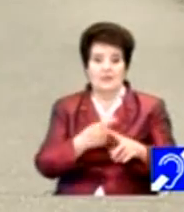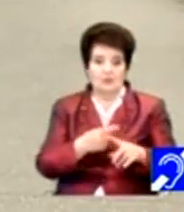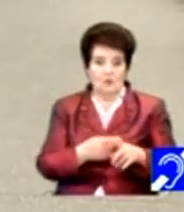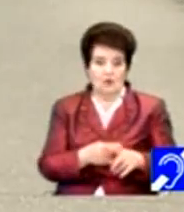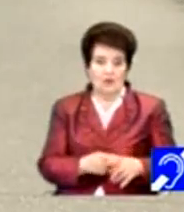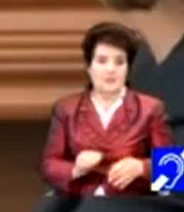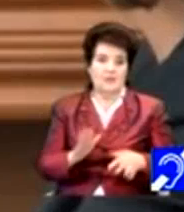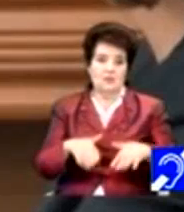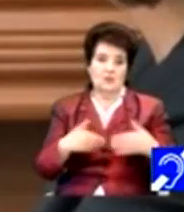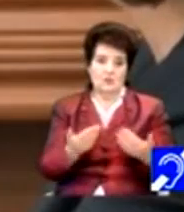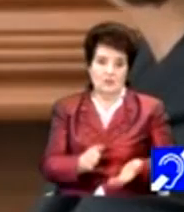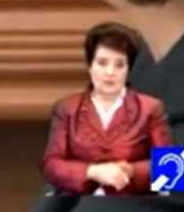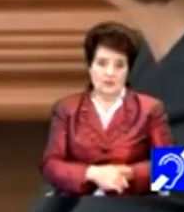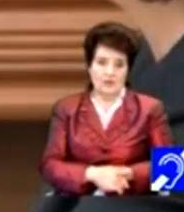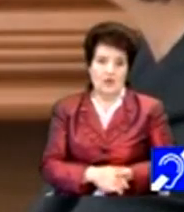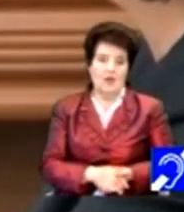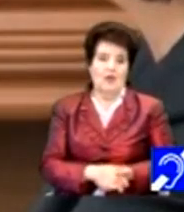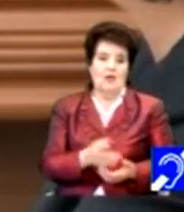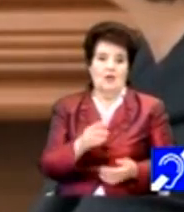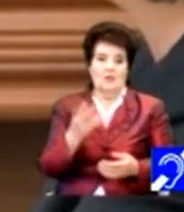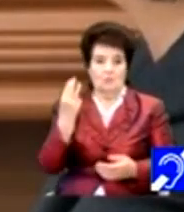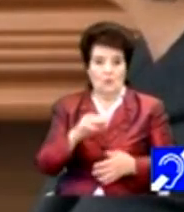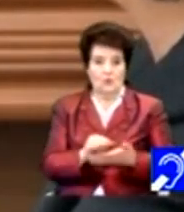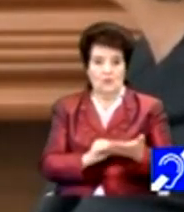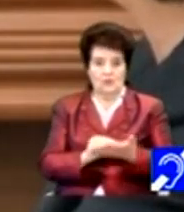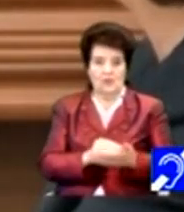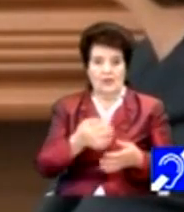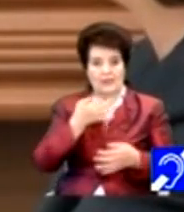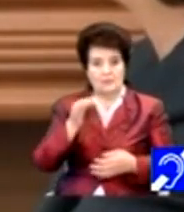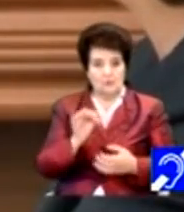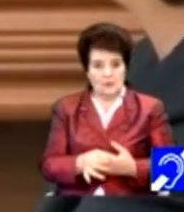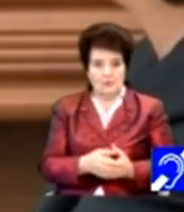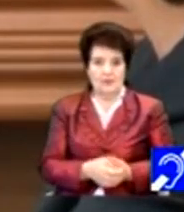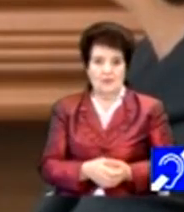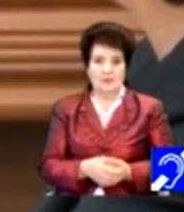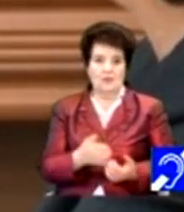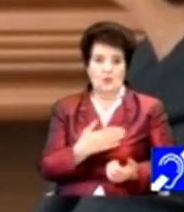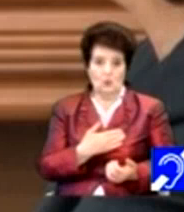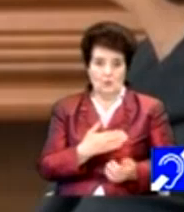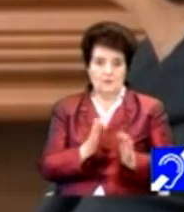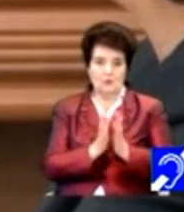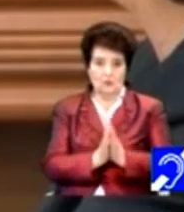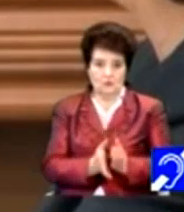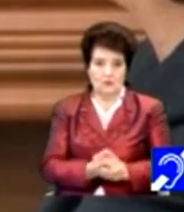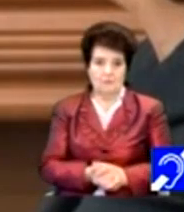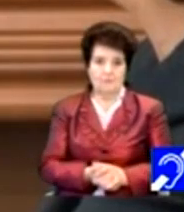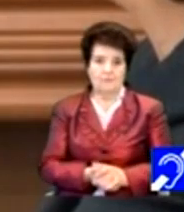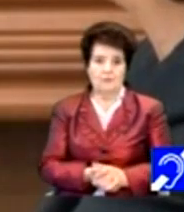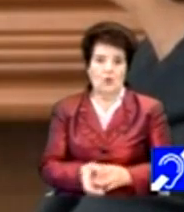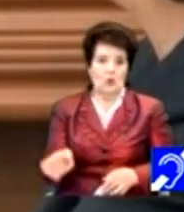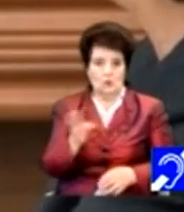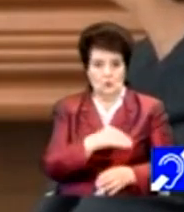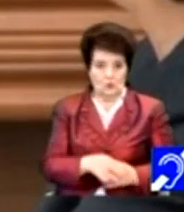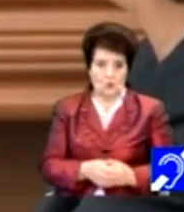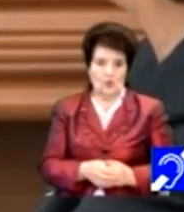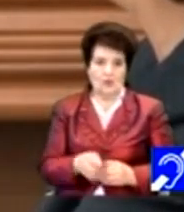scurte recomandări. Noi chemăm în mod repetat la responsabilitate. Noi solicităm